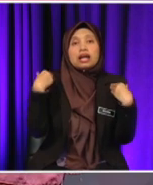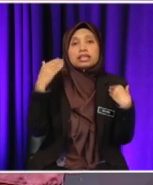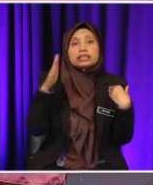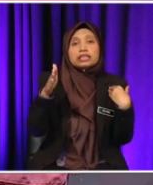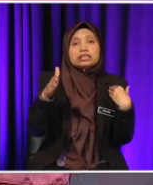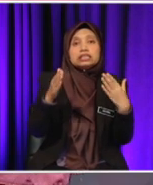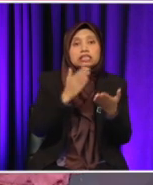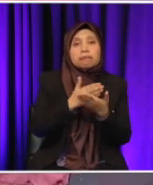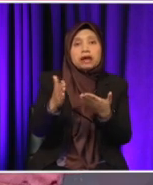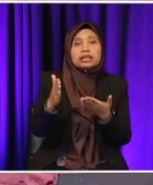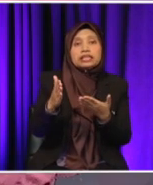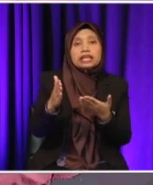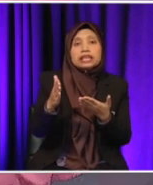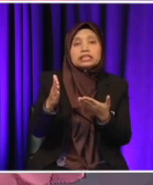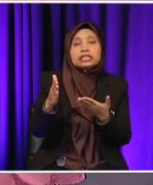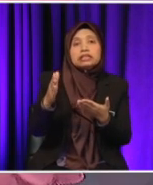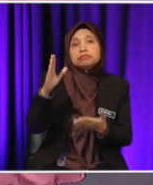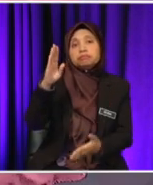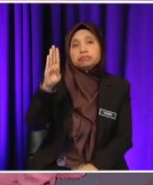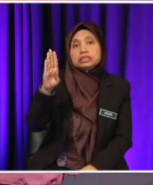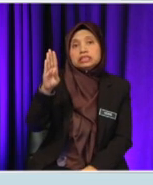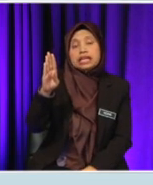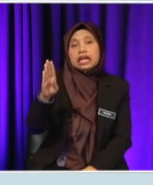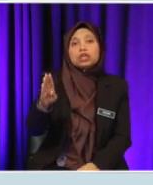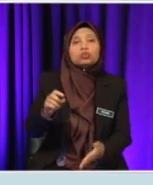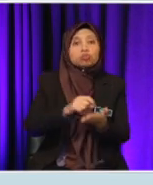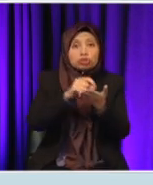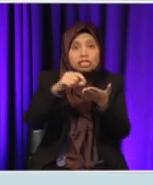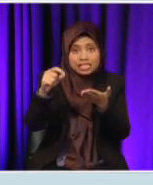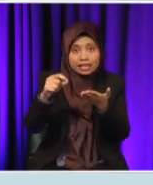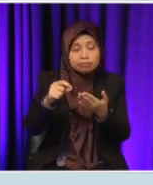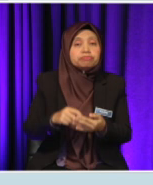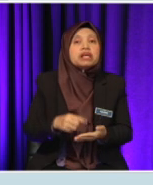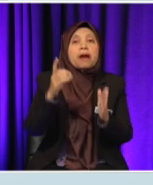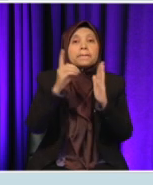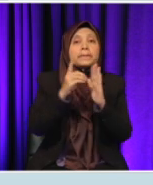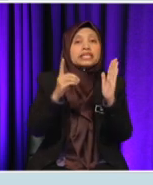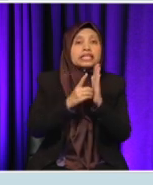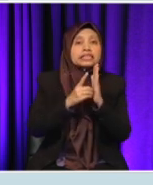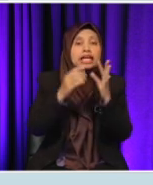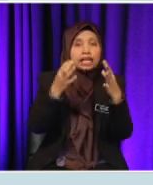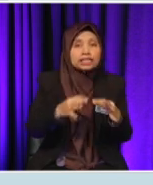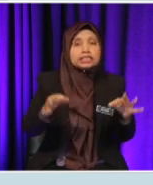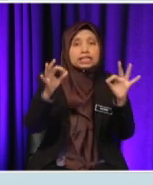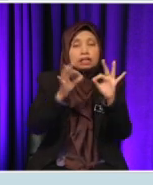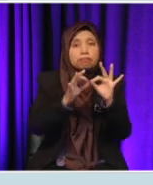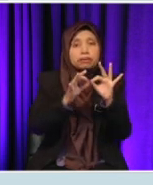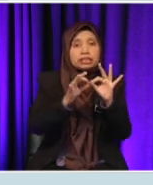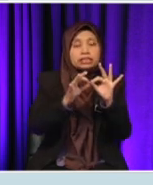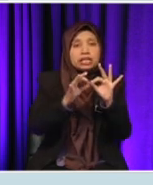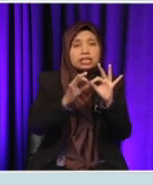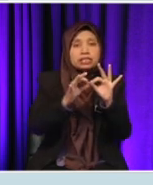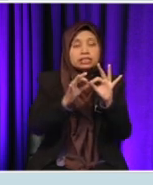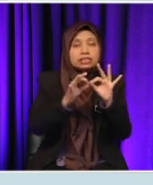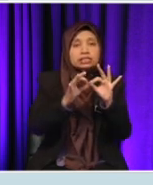soal dan bahagian B yaitu soal yang isi Oke kita lihat berdasarkan cerpen Rescue dicatat karya